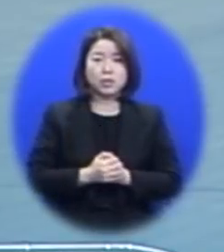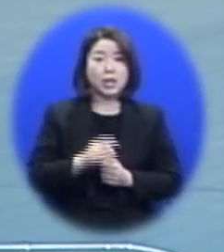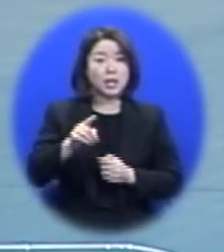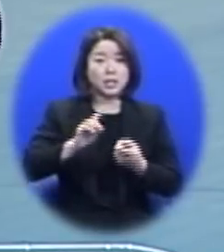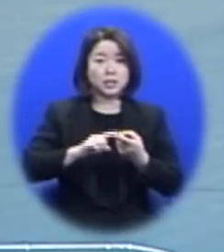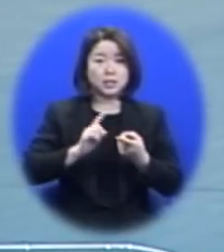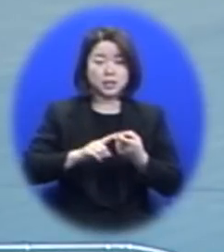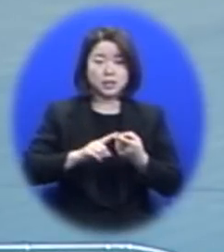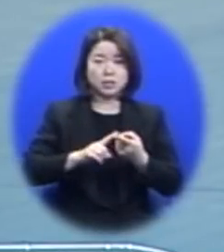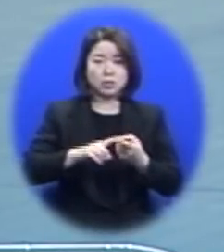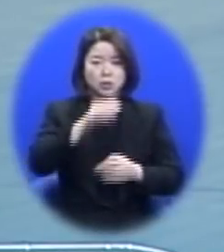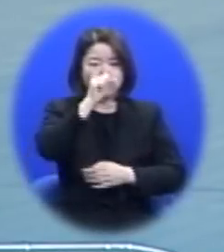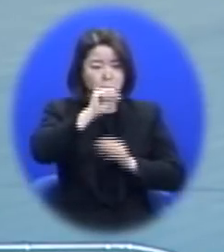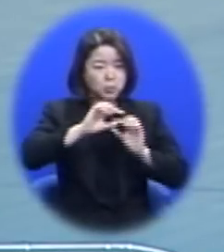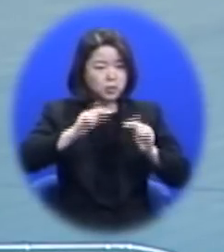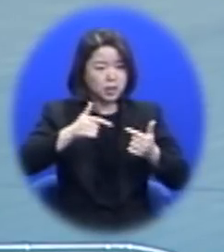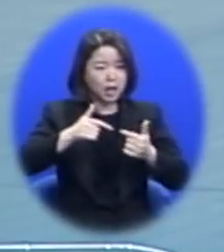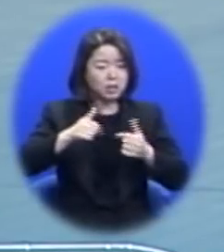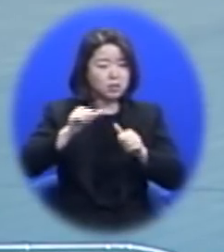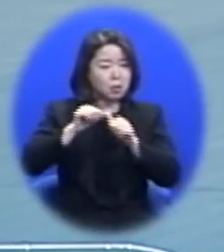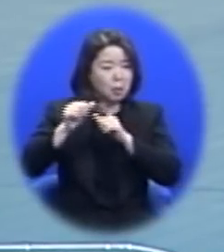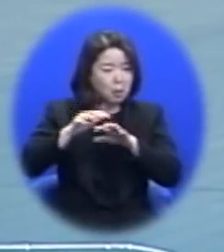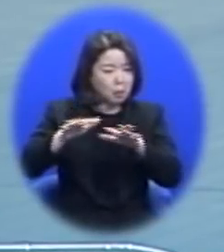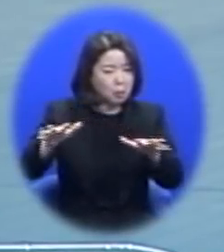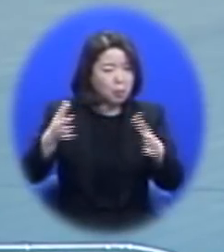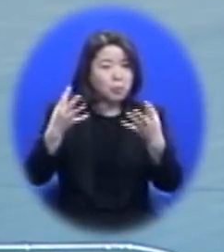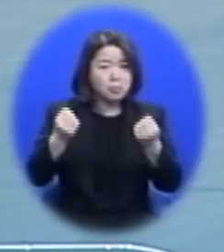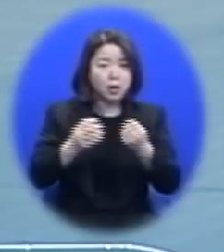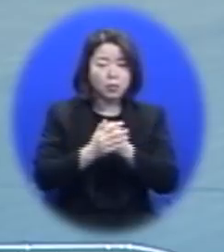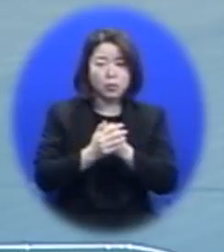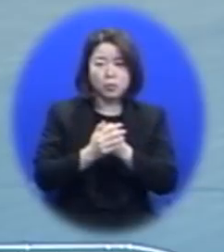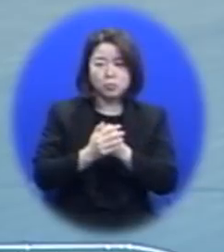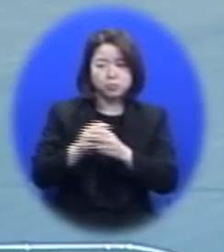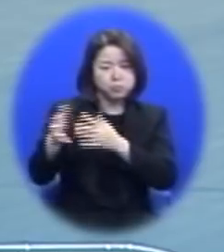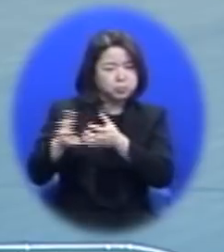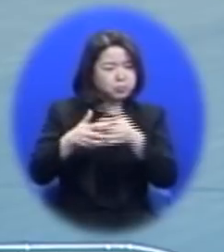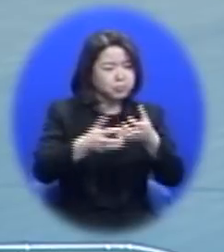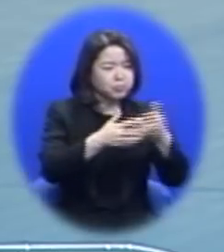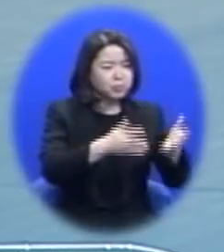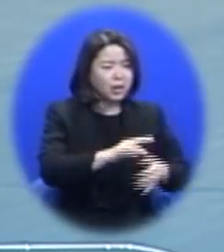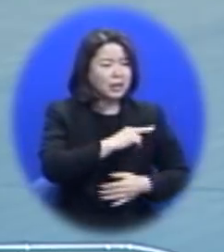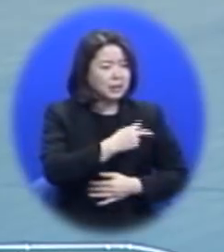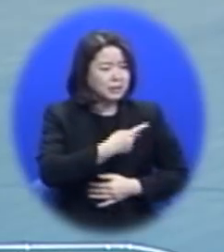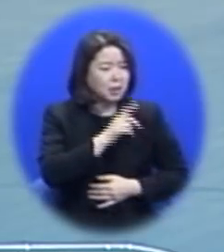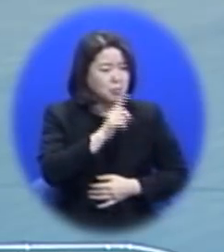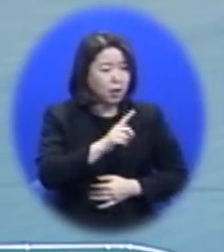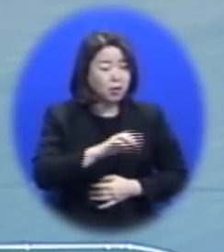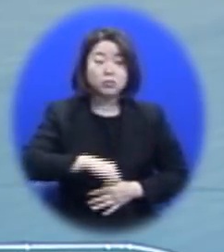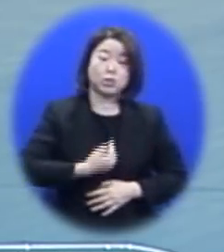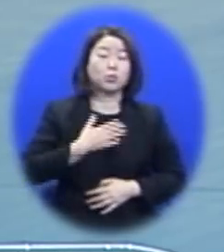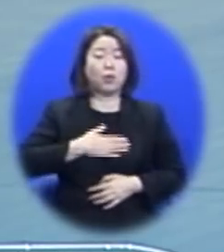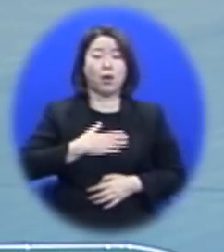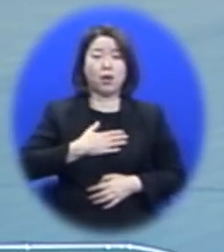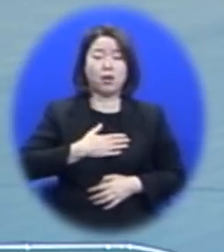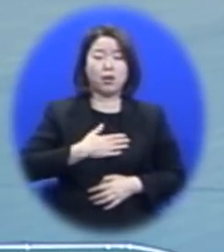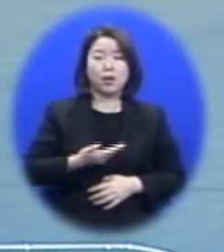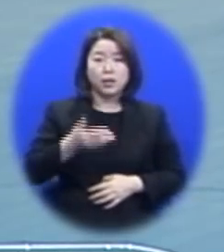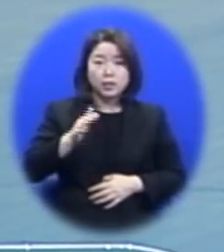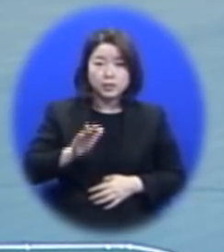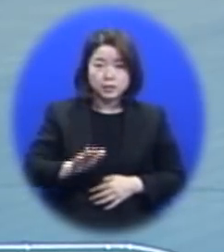대해서 아주 안 좋은 소문도 많고 또 여러 군데서 뭐 말도 많고 이단이라고도 하고 그 자기도 안 돼요.